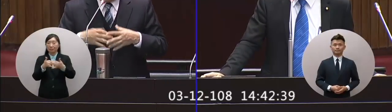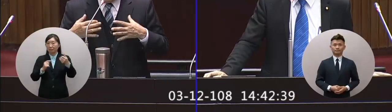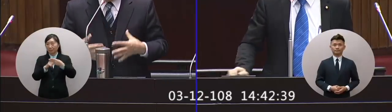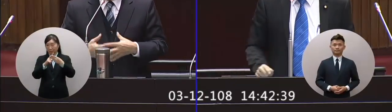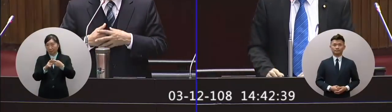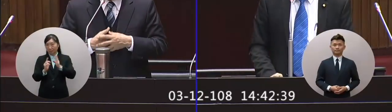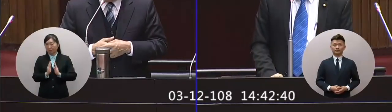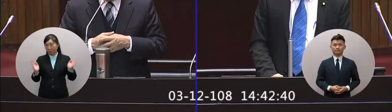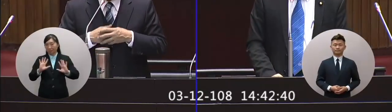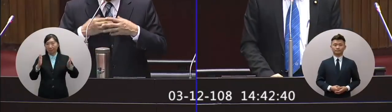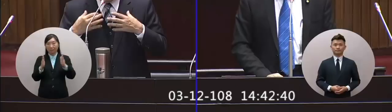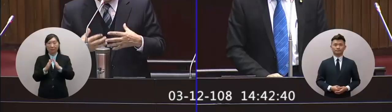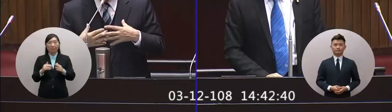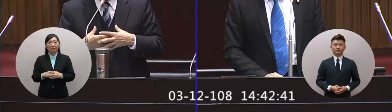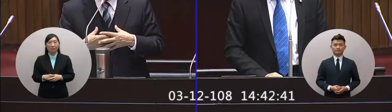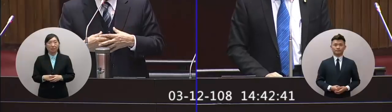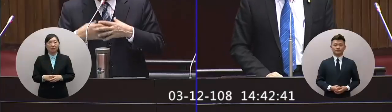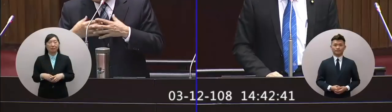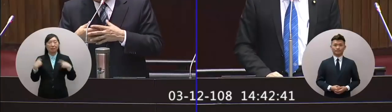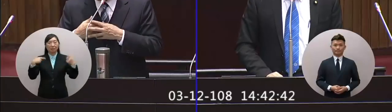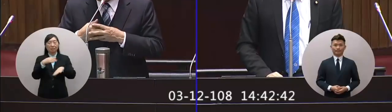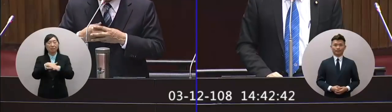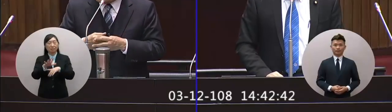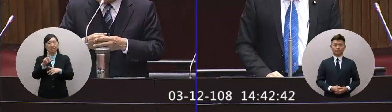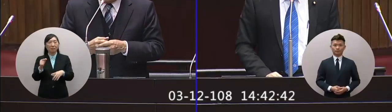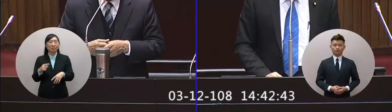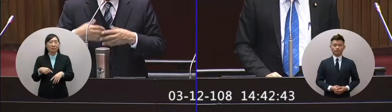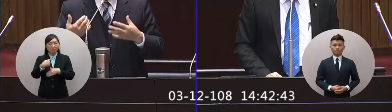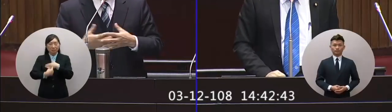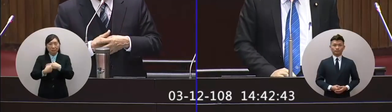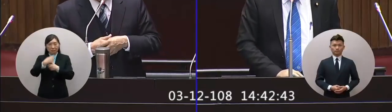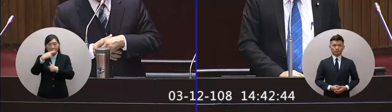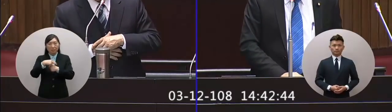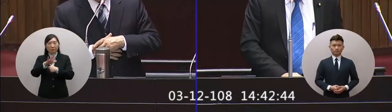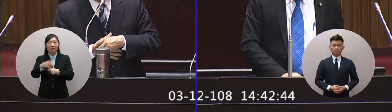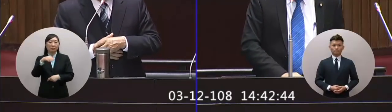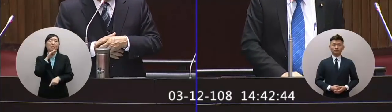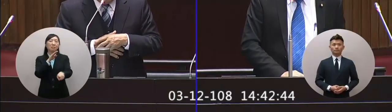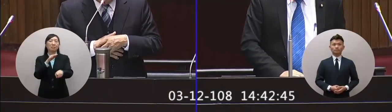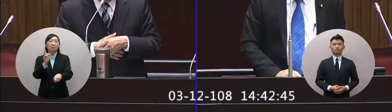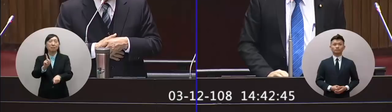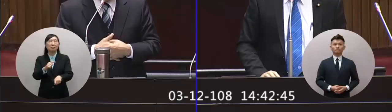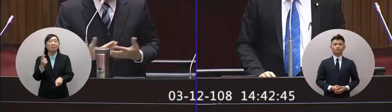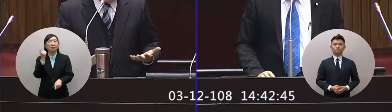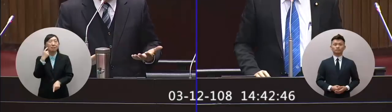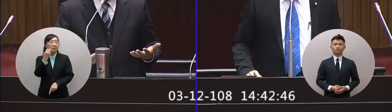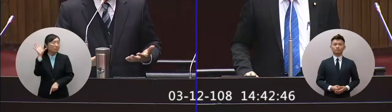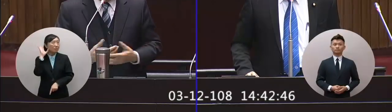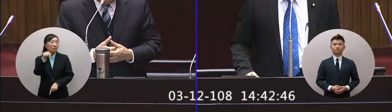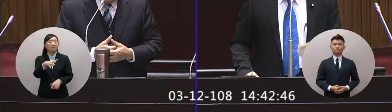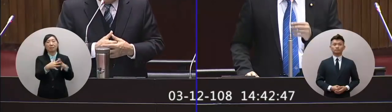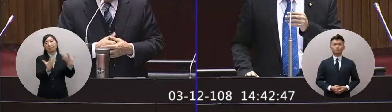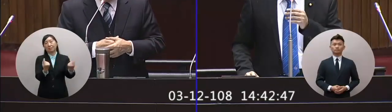家，常常受困扰，甚至受伤害，就是假新闻呐、啊，连美国都这